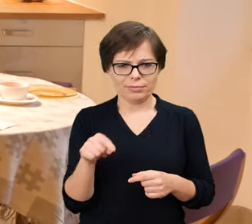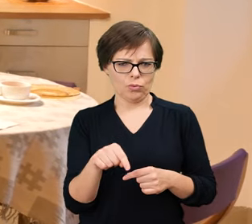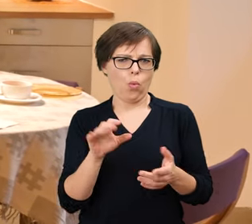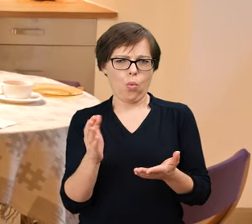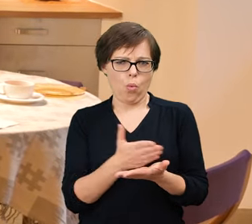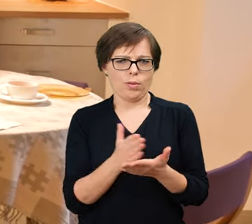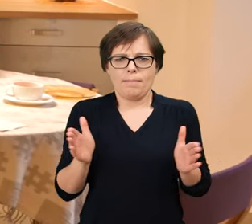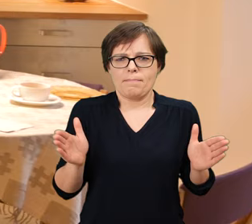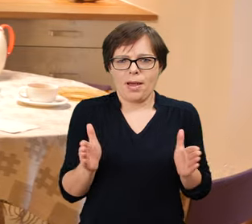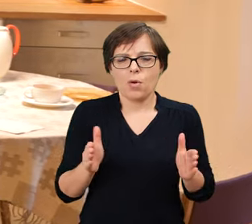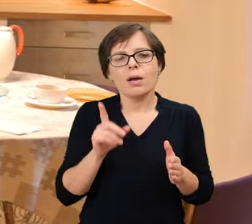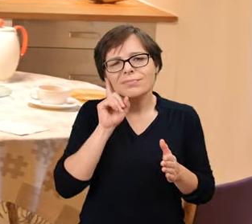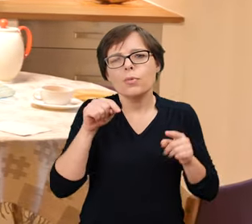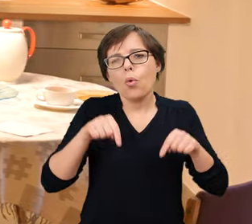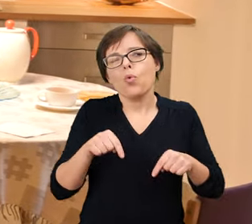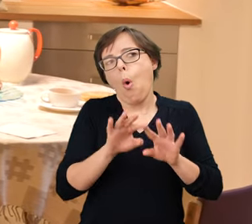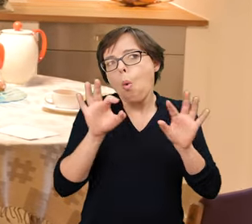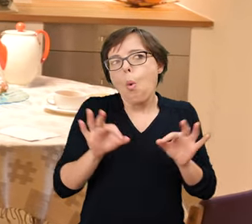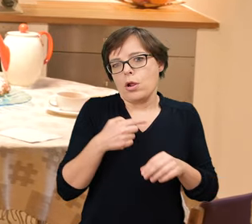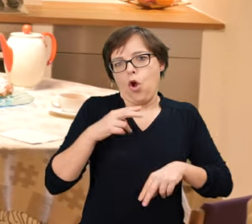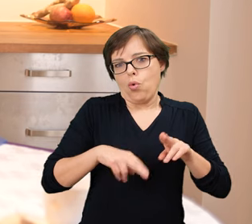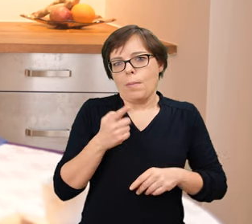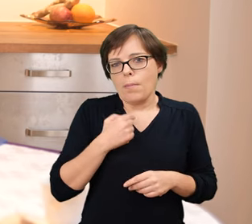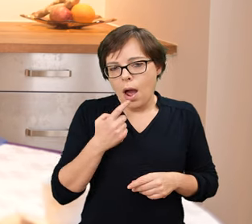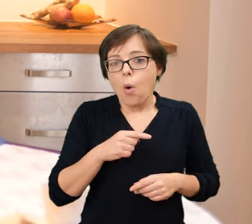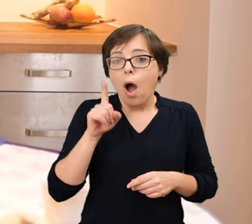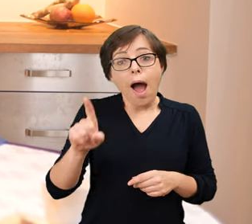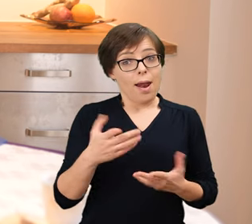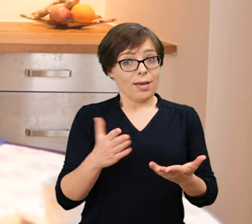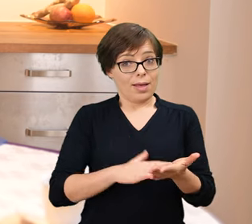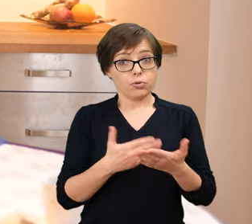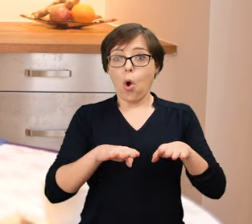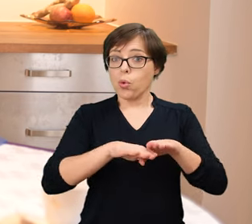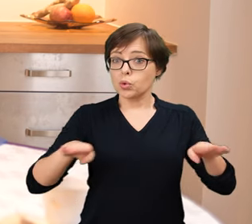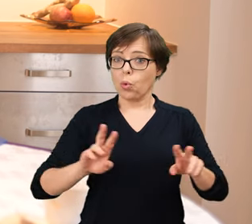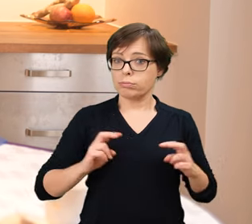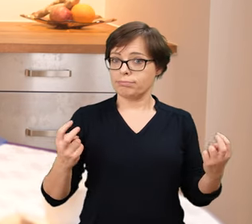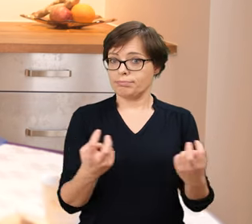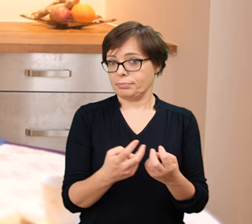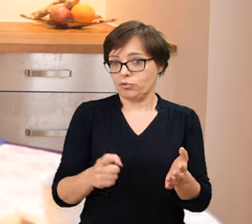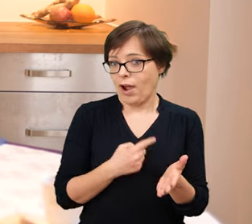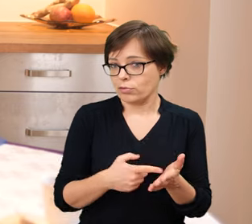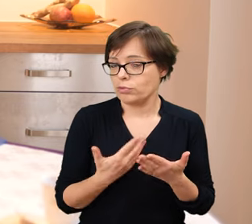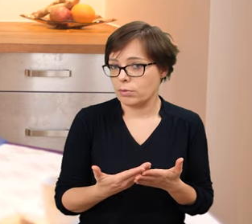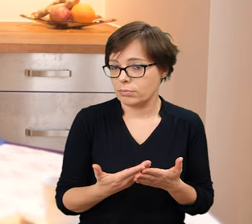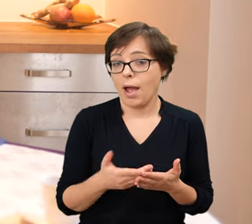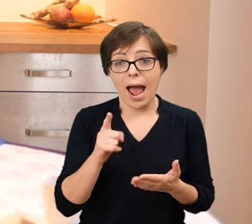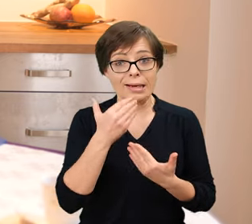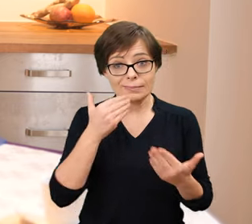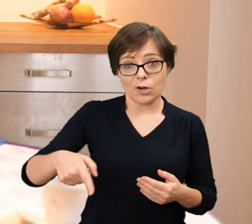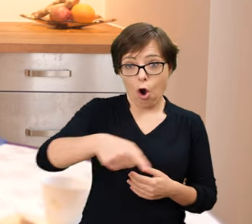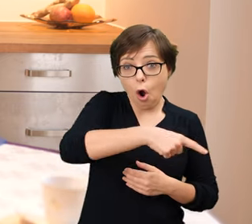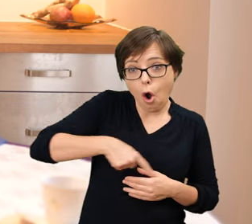domu, zresztą nie za dużo się gotuje, ale bardzo często siedzi się przy stole. Okrągły pozwala na to, żeby mogło przy nim